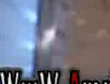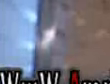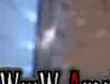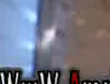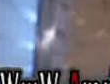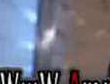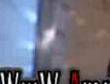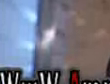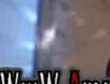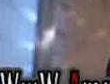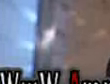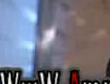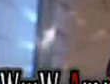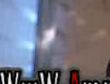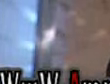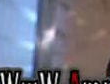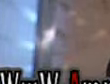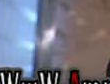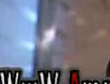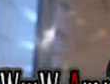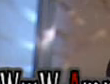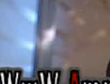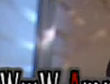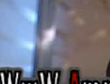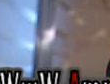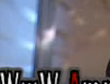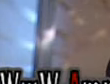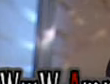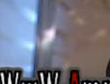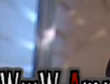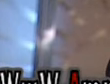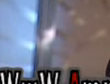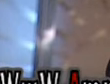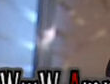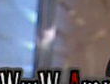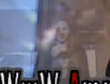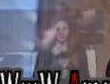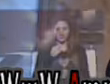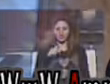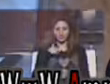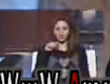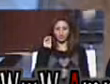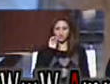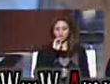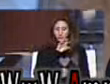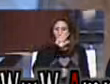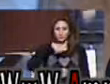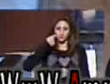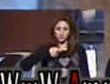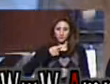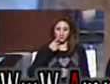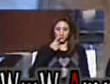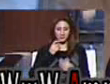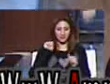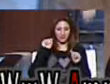بسم الله الرحمن الرحيم. مساء الخير واهلا بحضراتكم في حلقه جديده من 90 دقيقه. اتوجه بالتهنئه الحاره لجميع